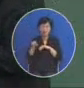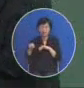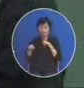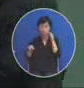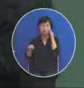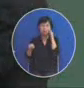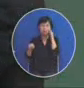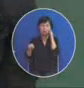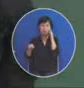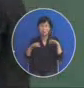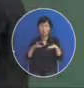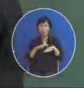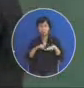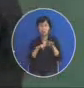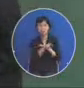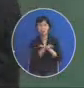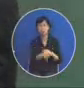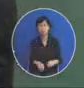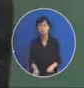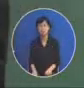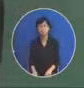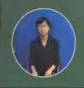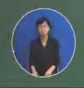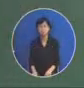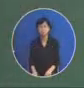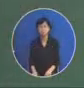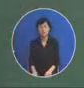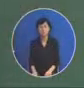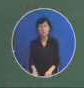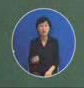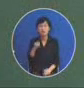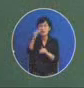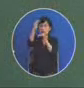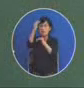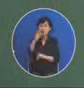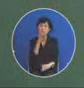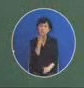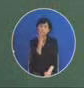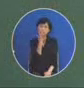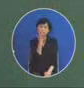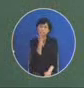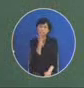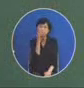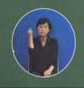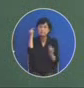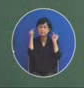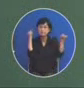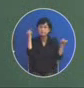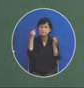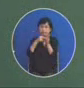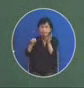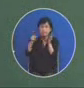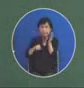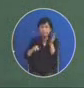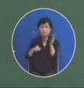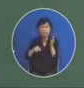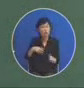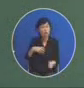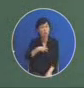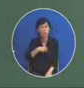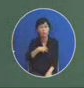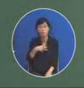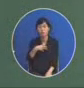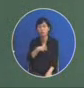he can. The only place that he cannot attack is where Christ is. 이 말을 못 알아들으면 큰일 나는 거예요. And if you do not understand this, then you are in a lot of trouble.